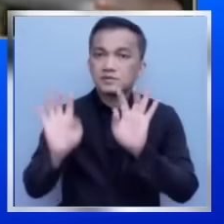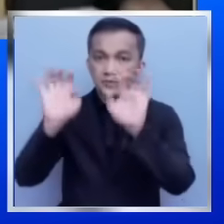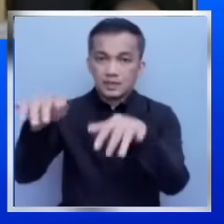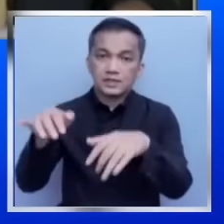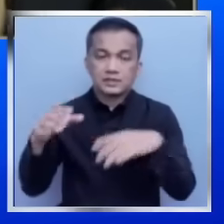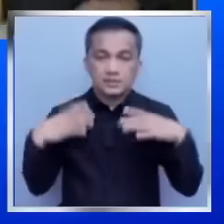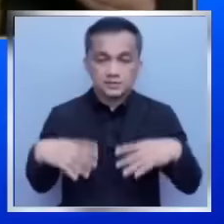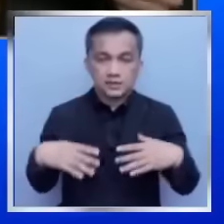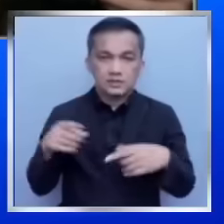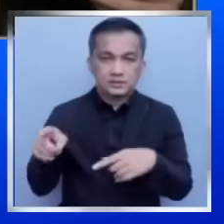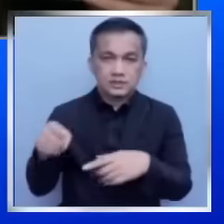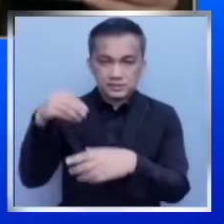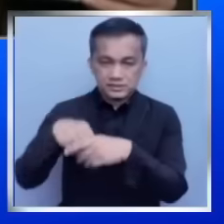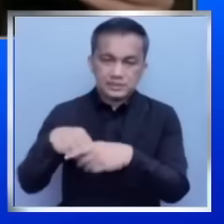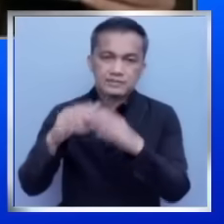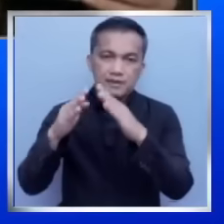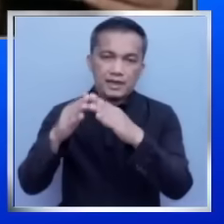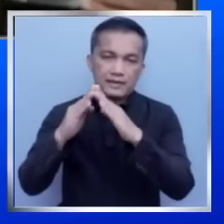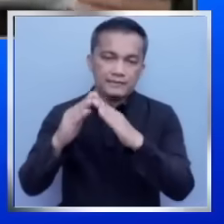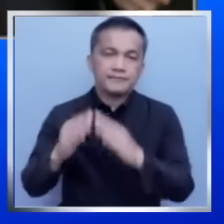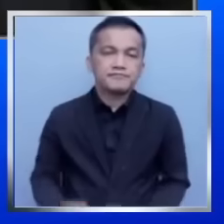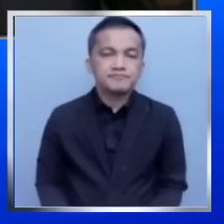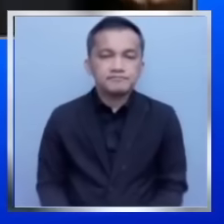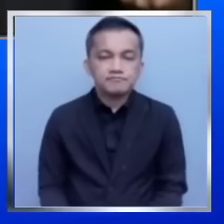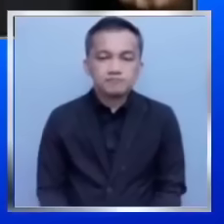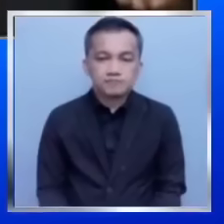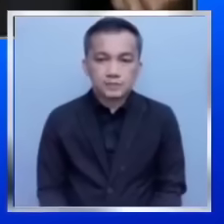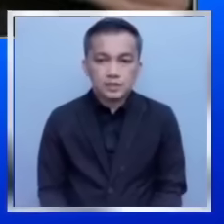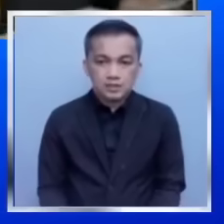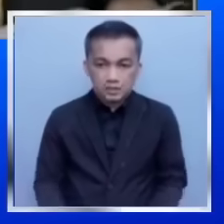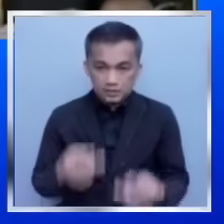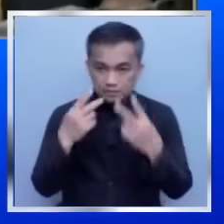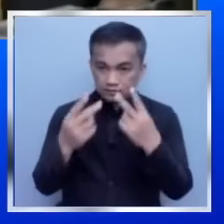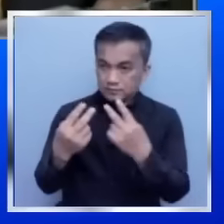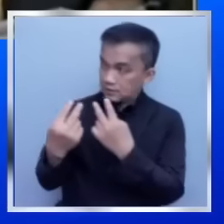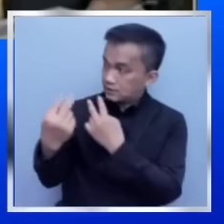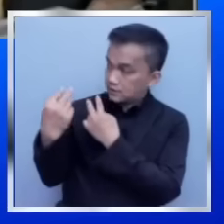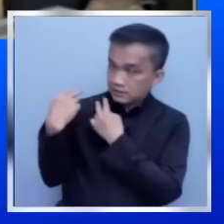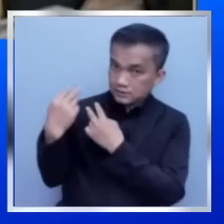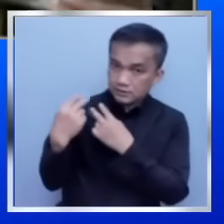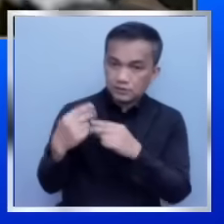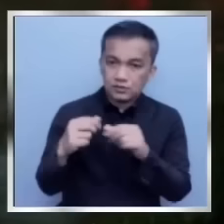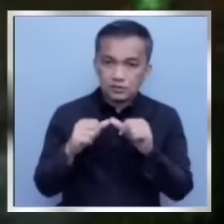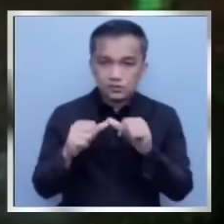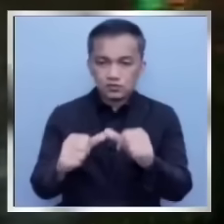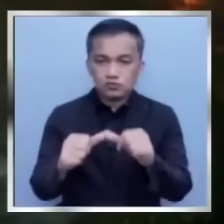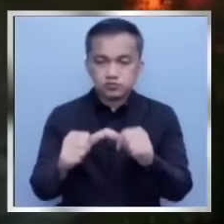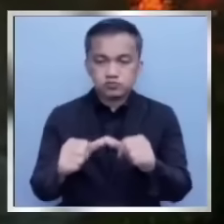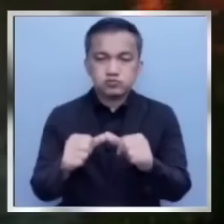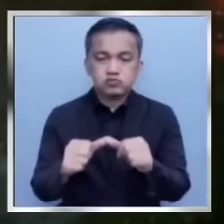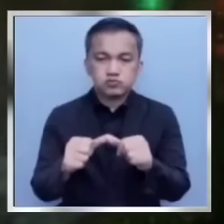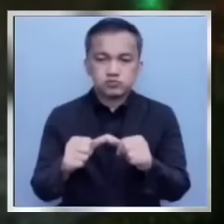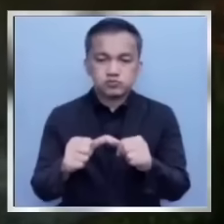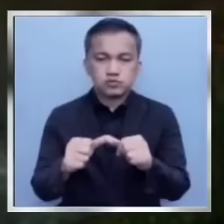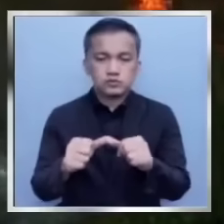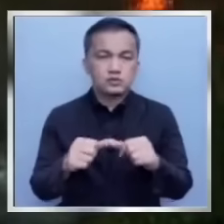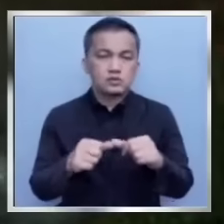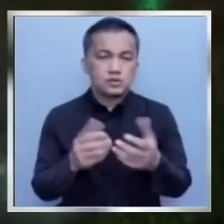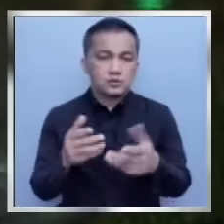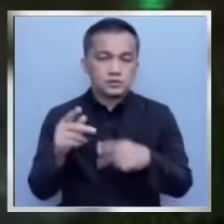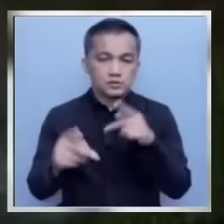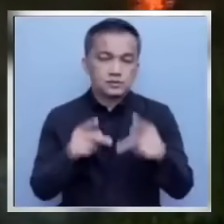ng bahay. At kung makikita ho natin sa aking likuran, tuloy-tuloy ang dating ng mga kapuso natin na nag-aabang